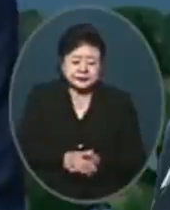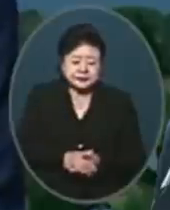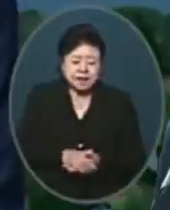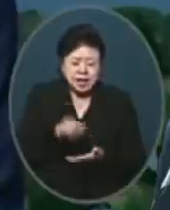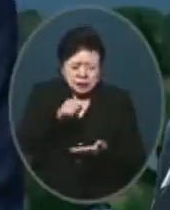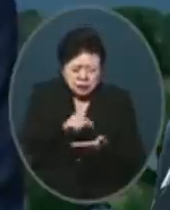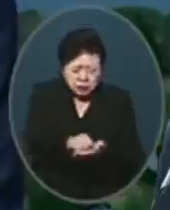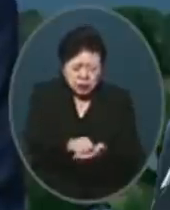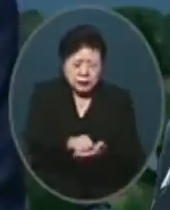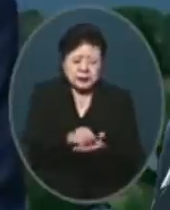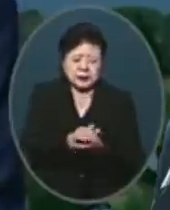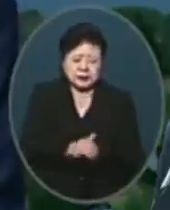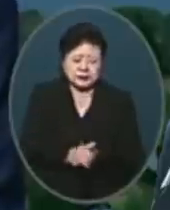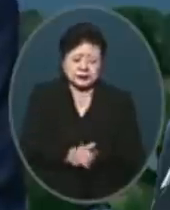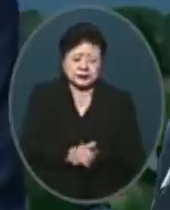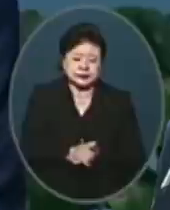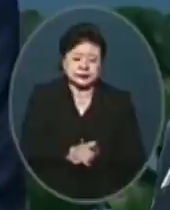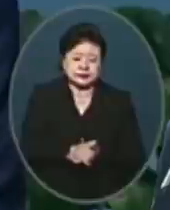증복한